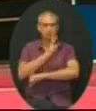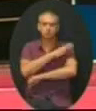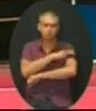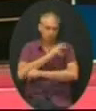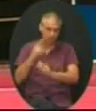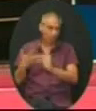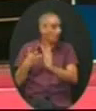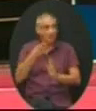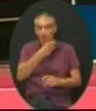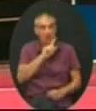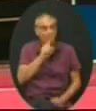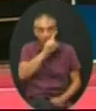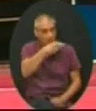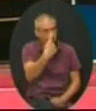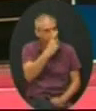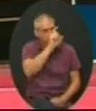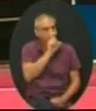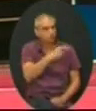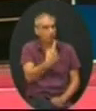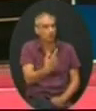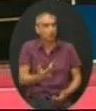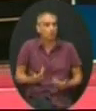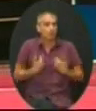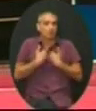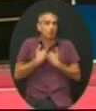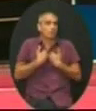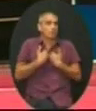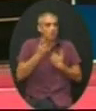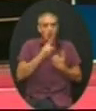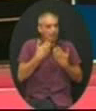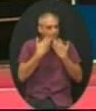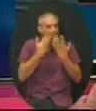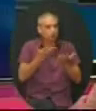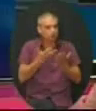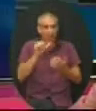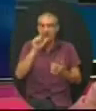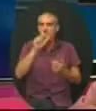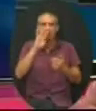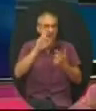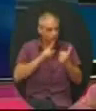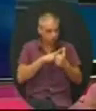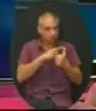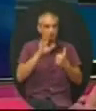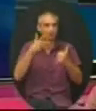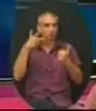צריך לחקור, הפרקליטות צריכה לעשות. חברת הכנסת ביטן, תראי, אני... לא בפרשת אלוביץ' ולא בפרשת